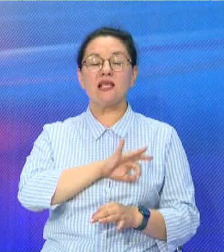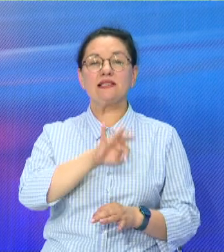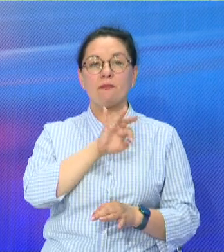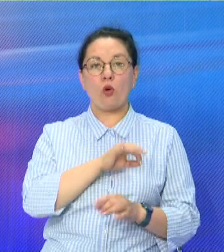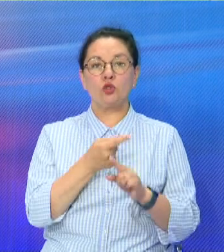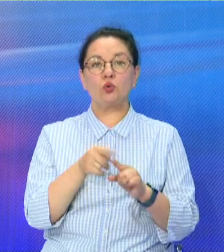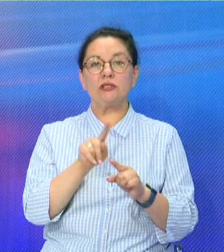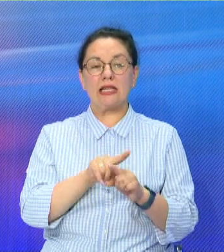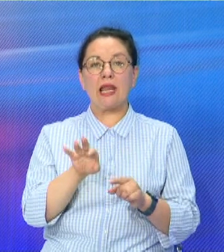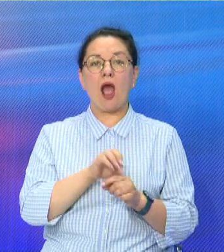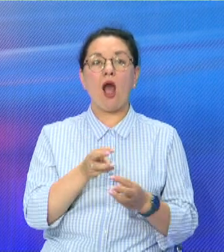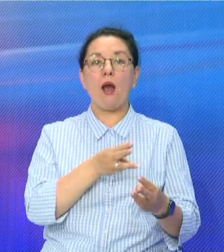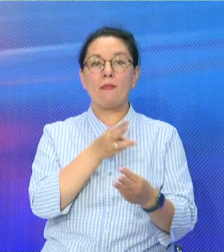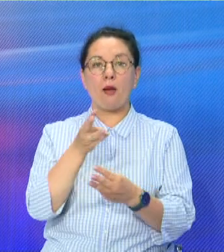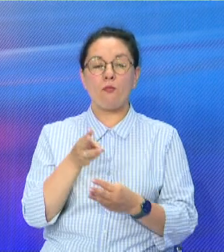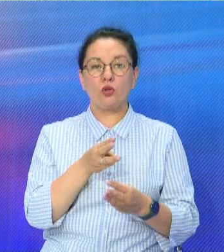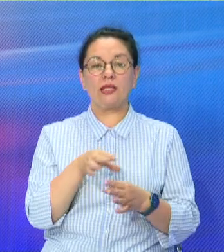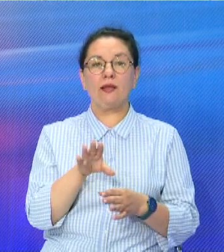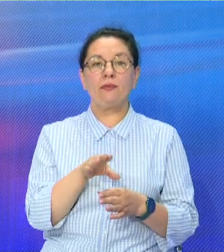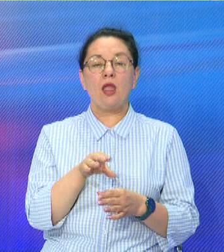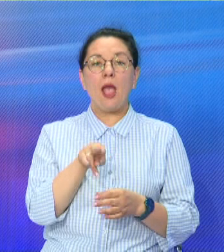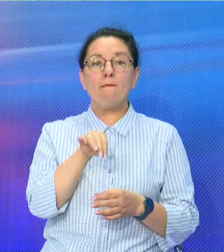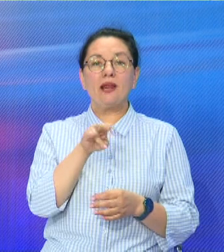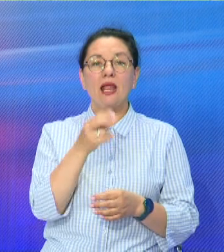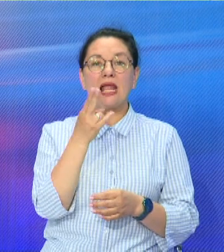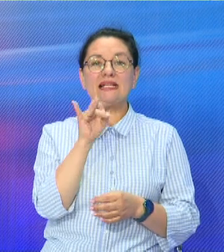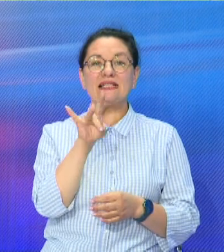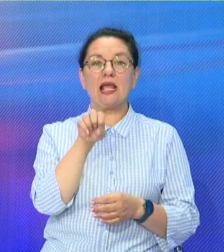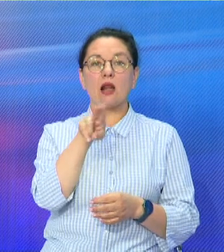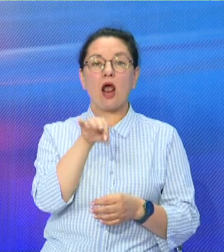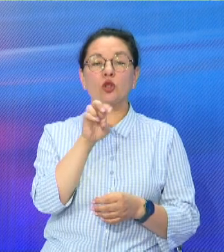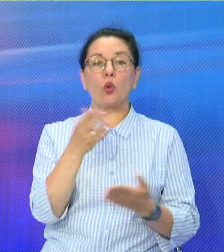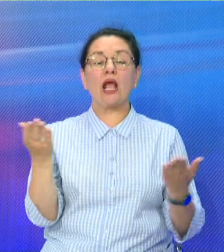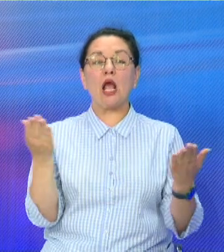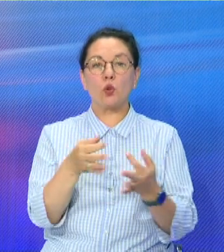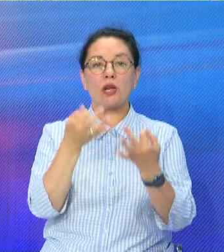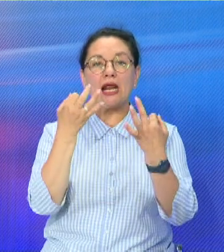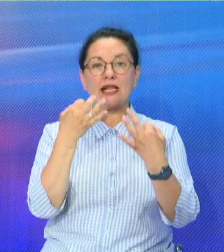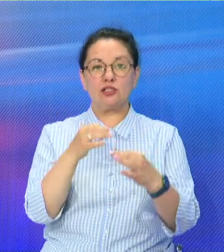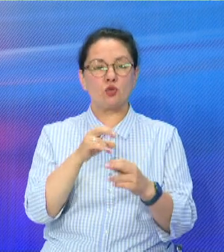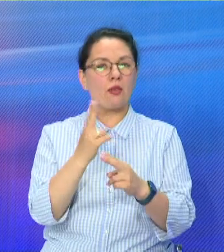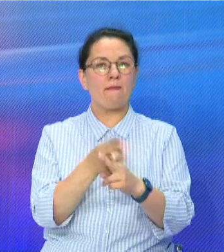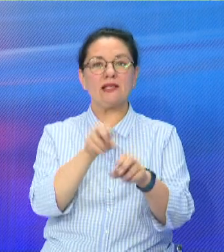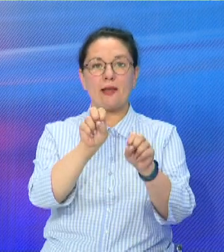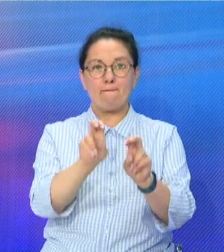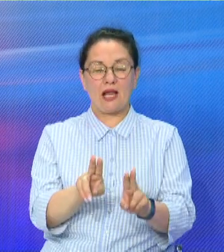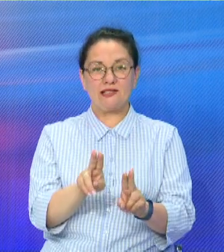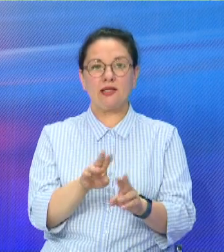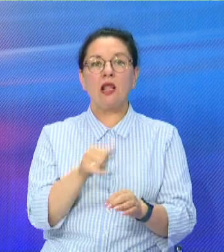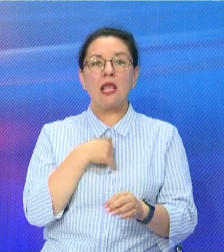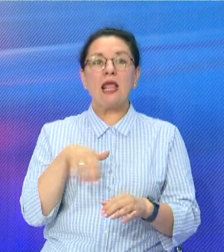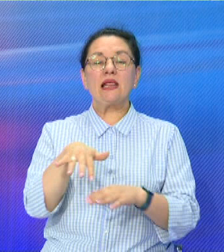для обработки препарат с радон который разрешен применению безопасен для окружающей